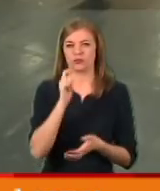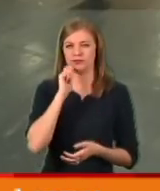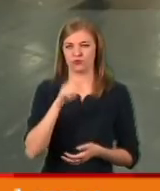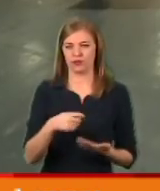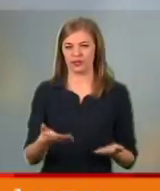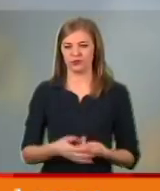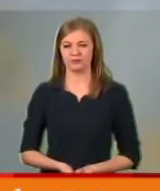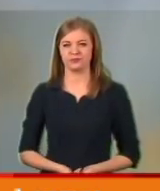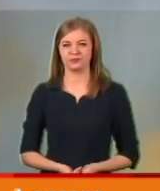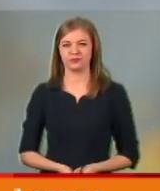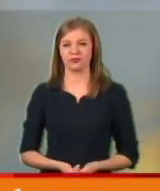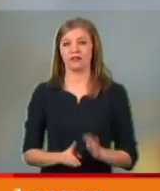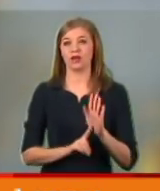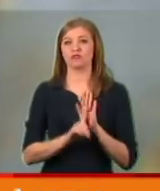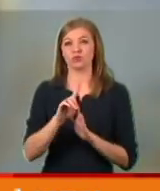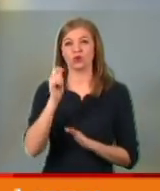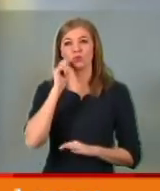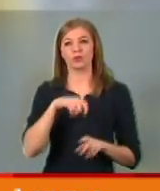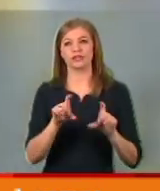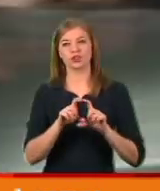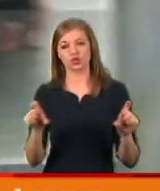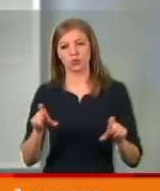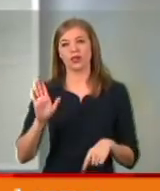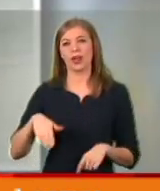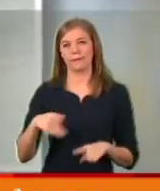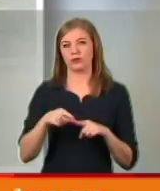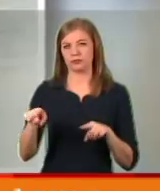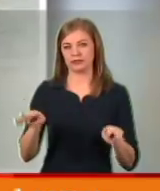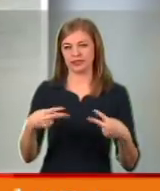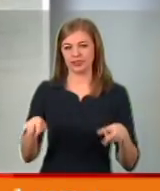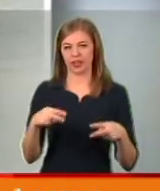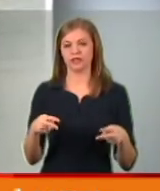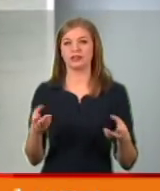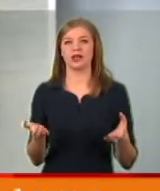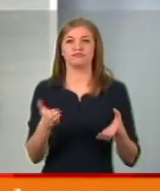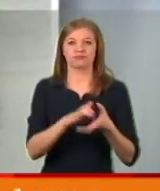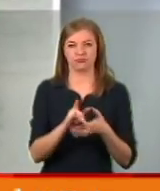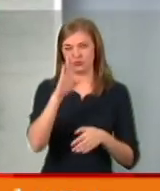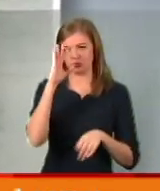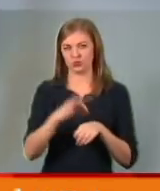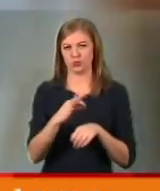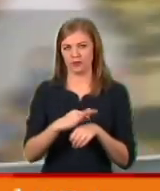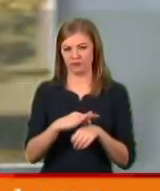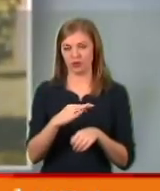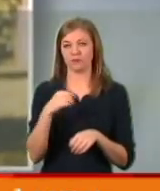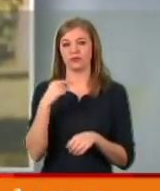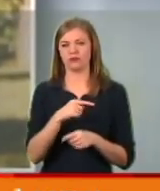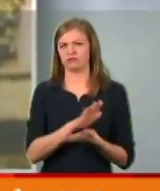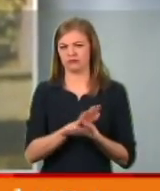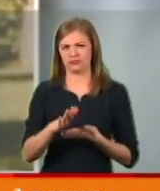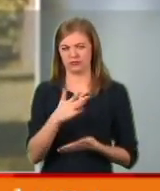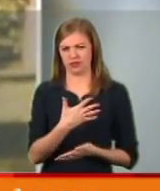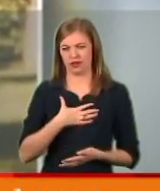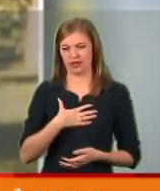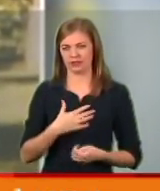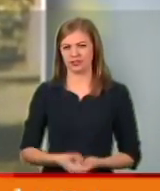Україною. Спочатку українська школа, а потім ці танці звели Карен із чоловіком Райаном, корінним канадцем.